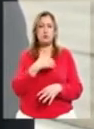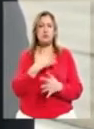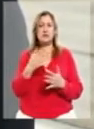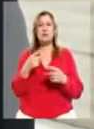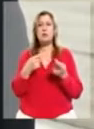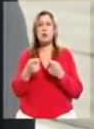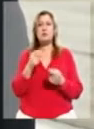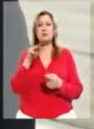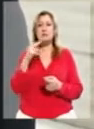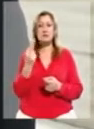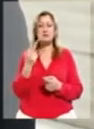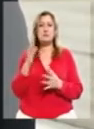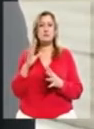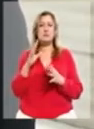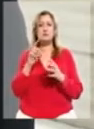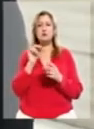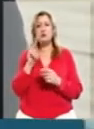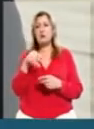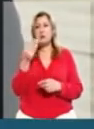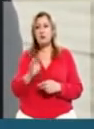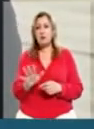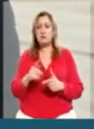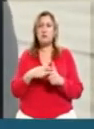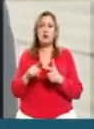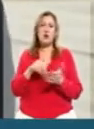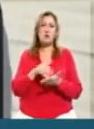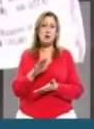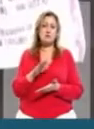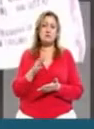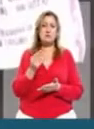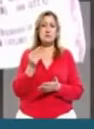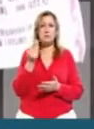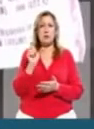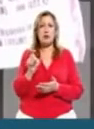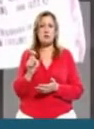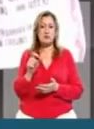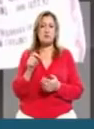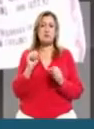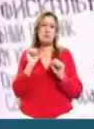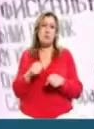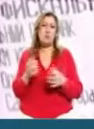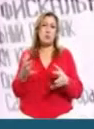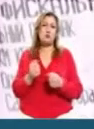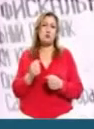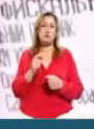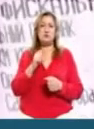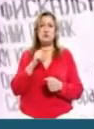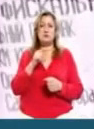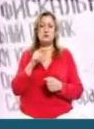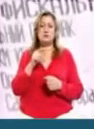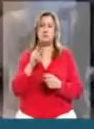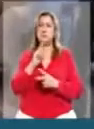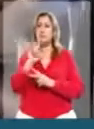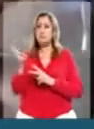сыйақы ала алады. Барлық жіберілген өтініштер мемлекеттік кірістер органдарымен қарастырылады. Мамандардың айтуынша, түбіртекті талап ету бұл